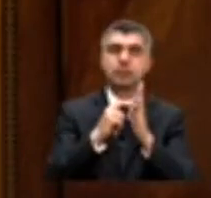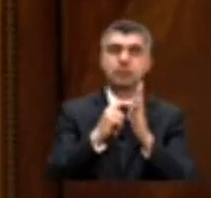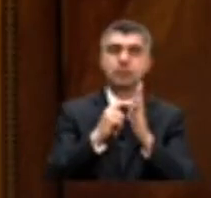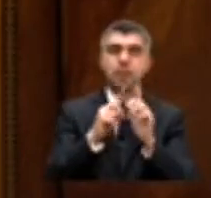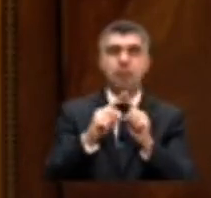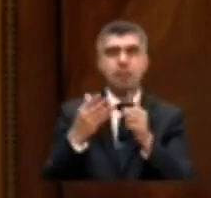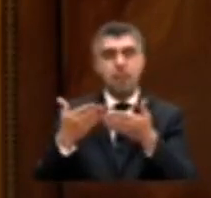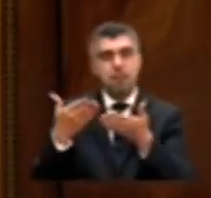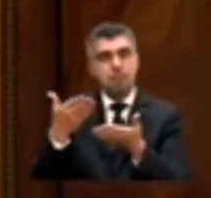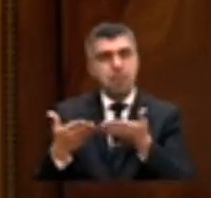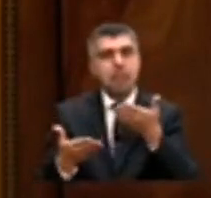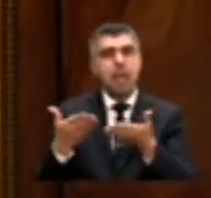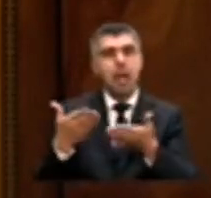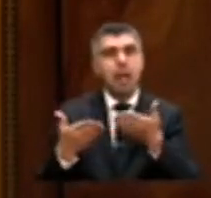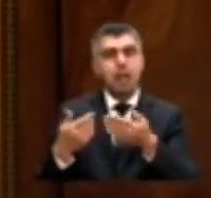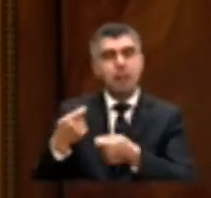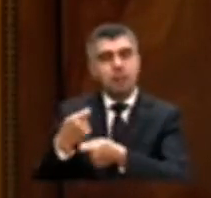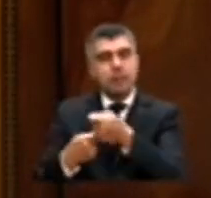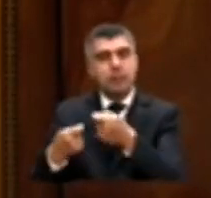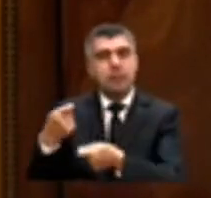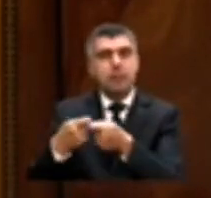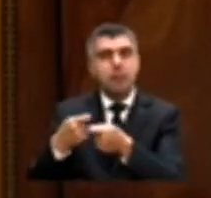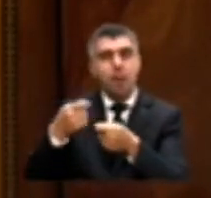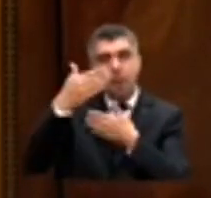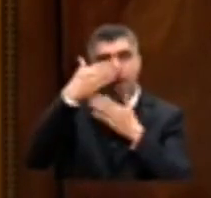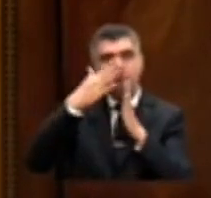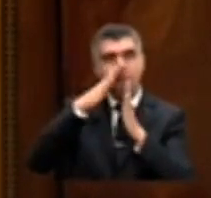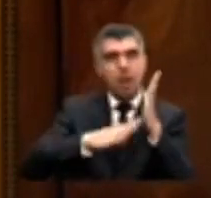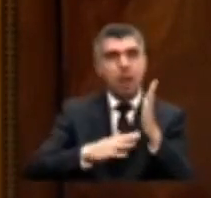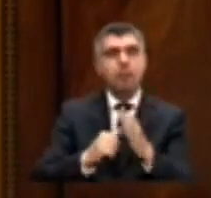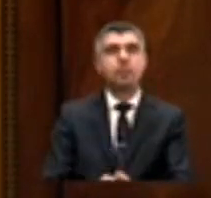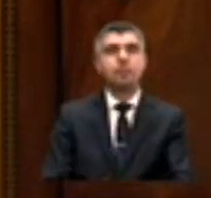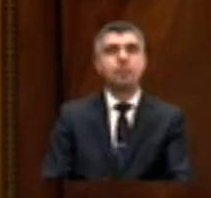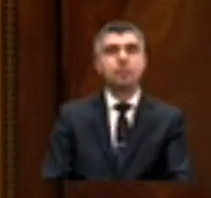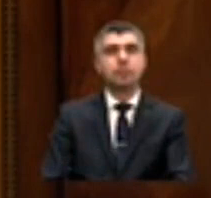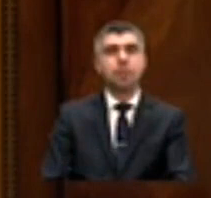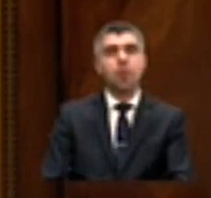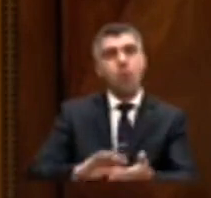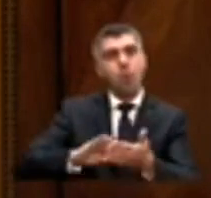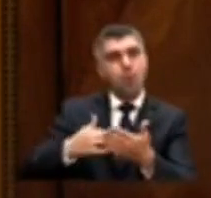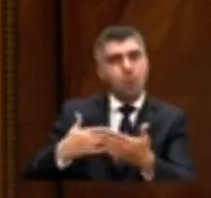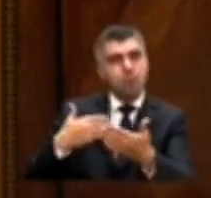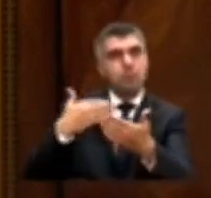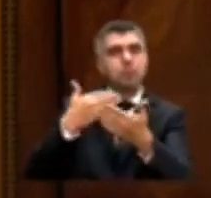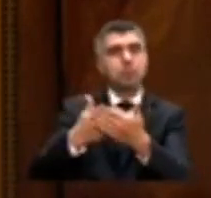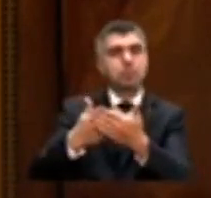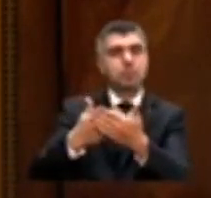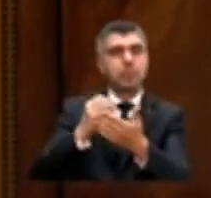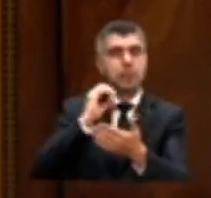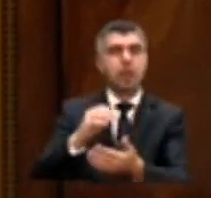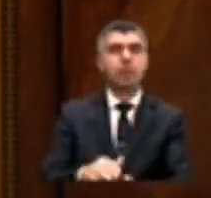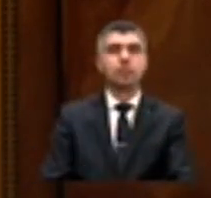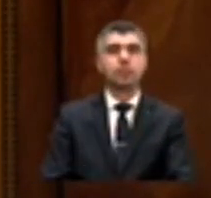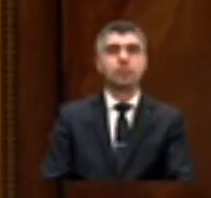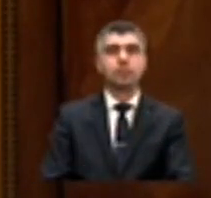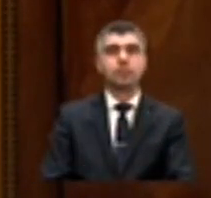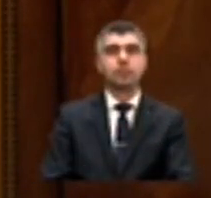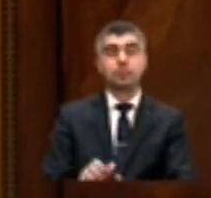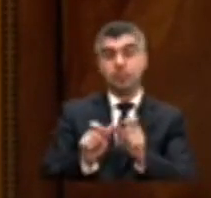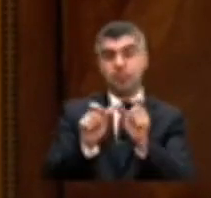توازن الماكرو الاقتصادية للمملكة خلال مدة ولايتها. سيدات